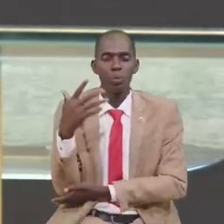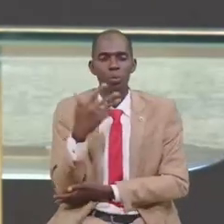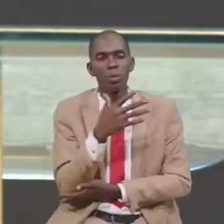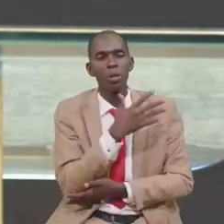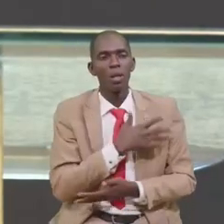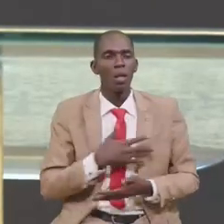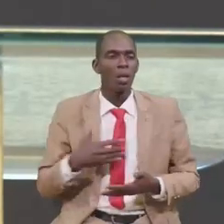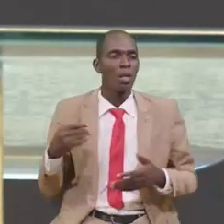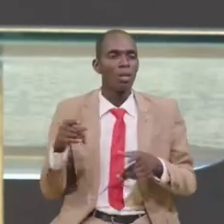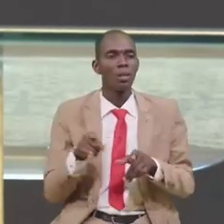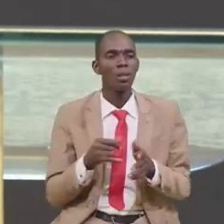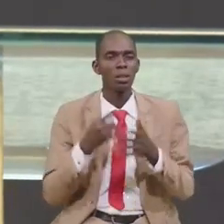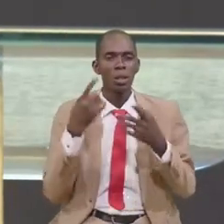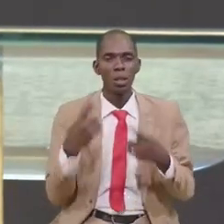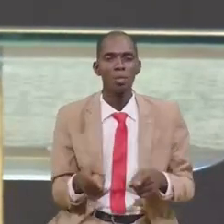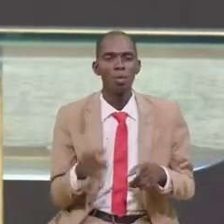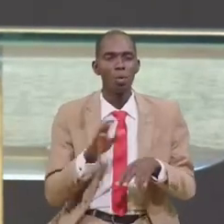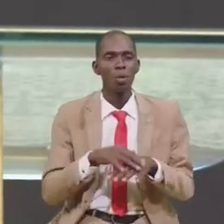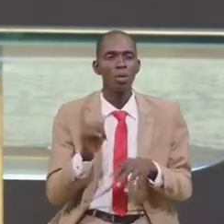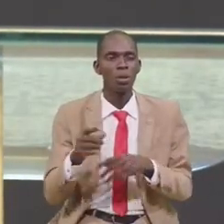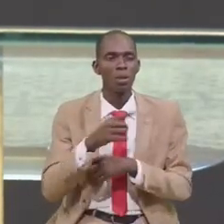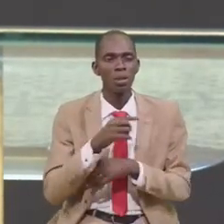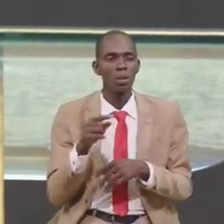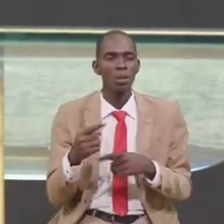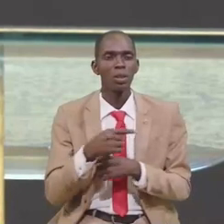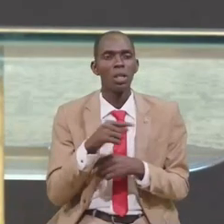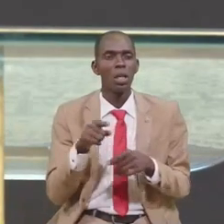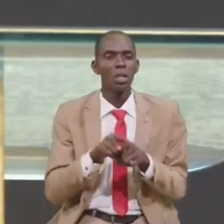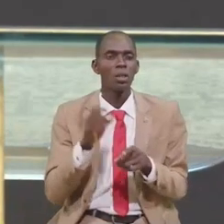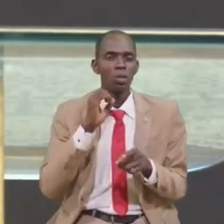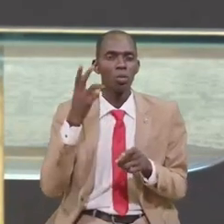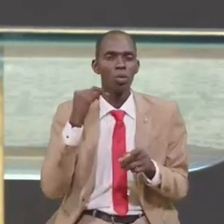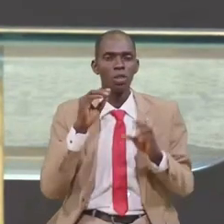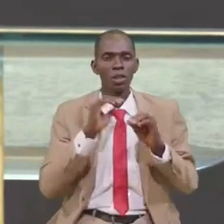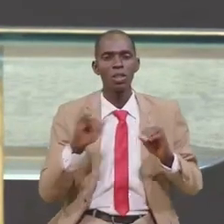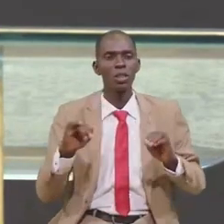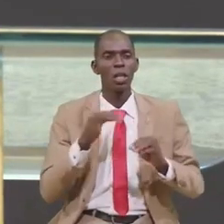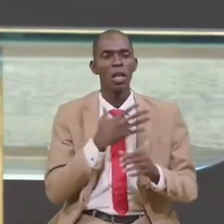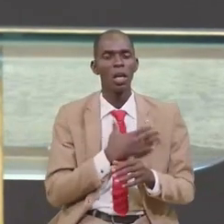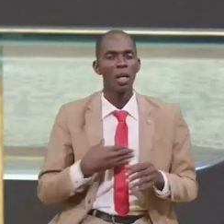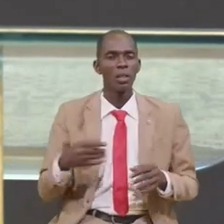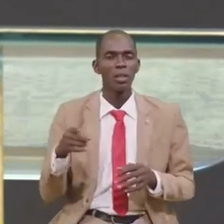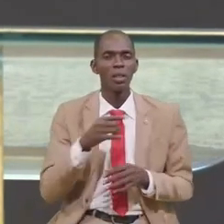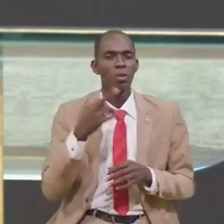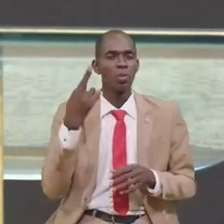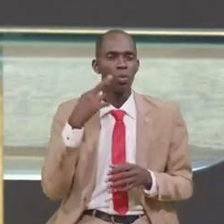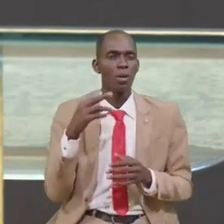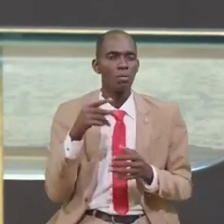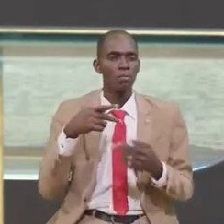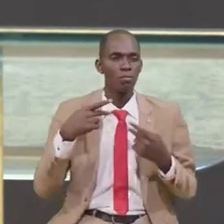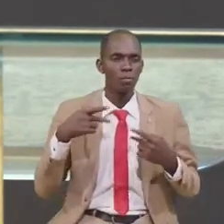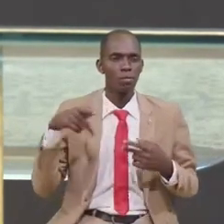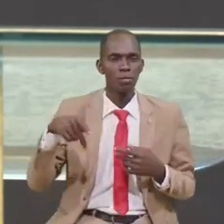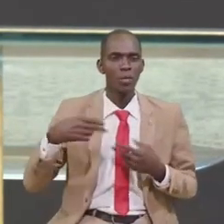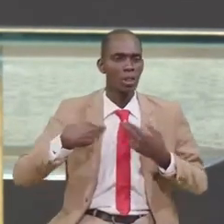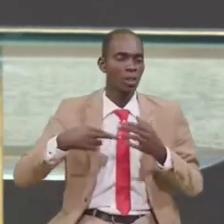Jésus enseignait. Des pharisiens et des docteurs de la loi étaient là